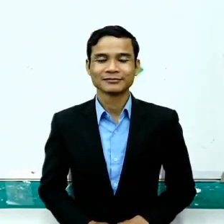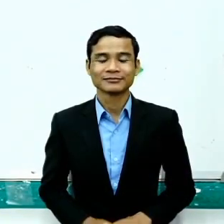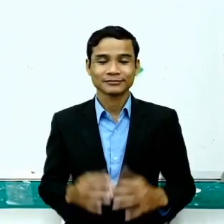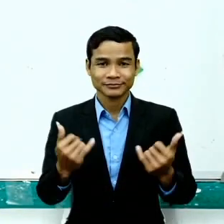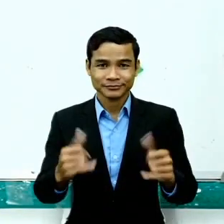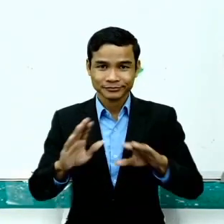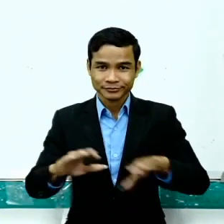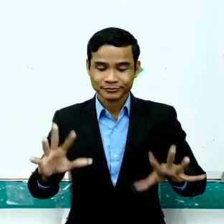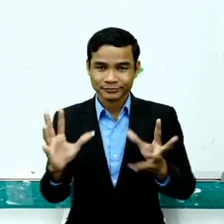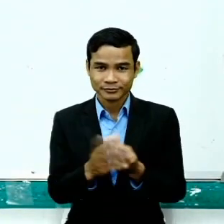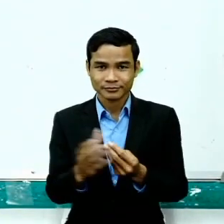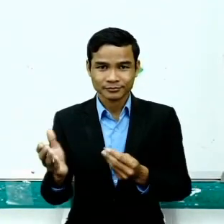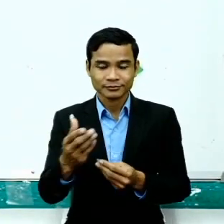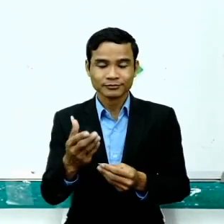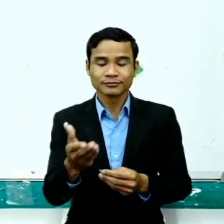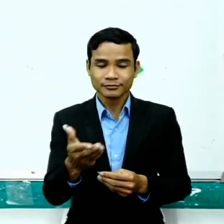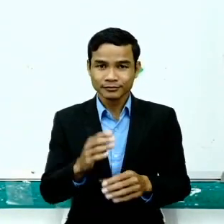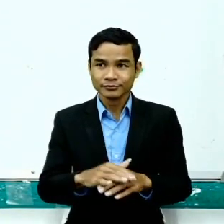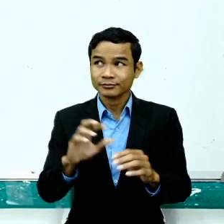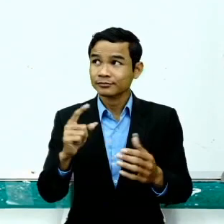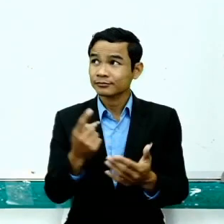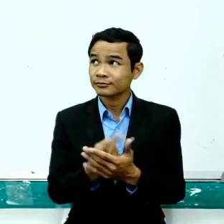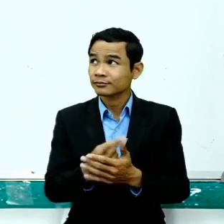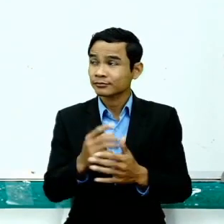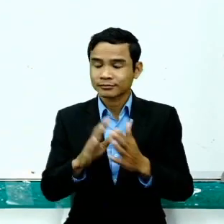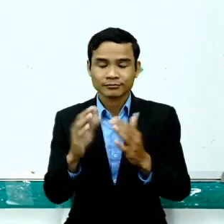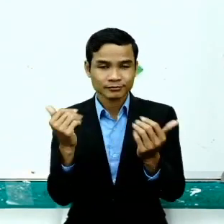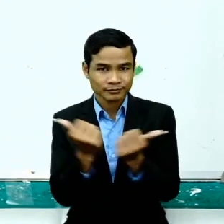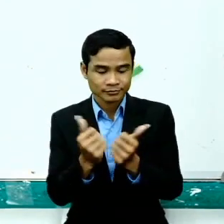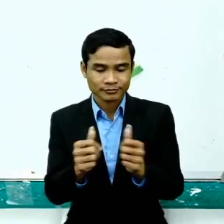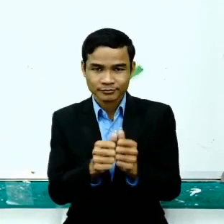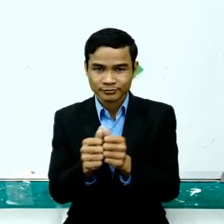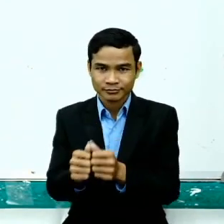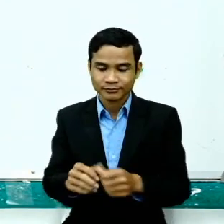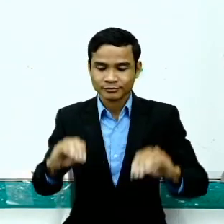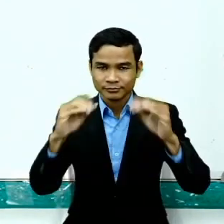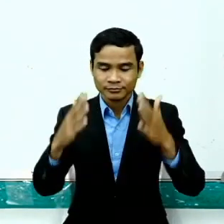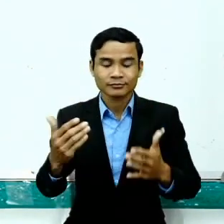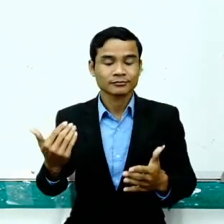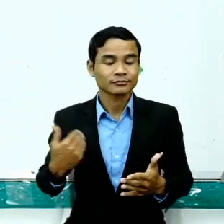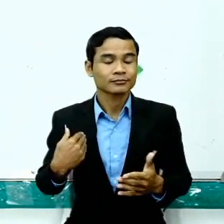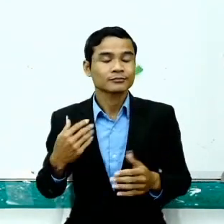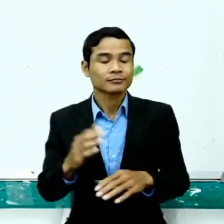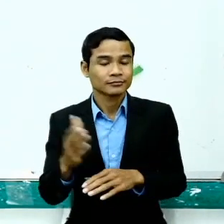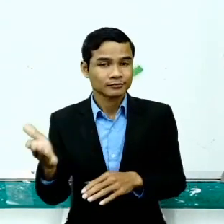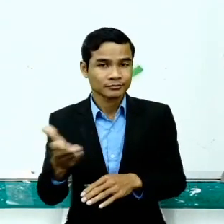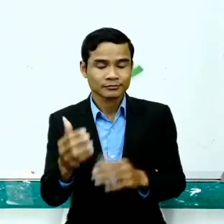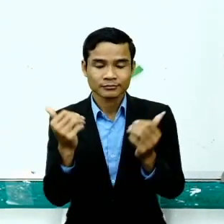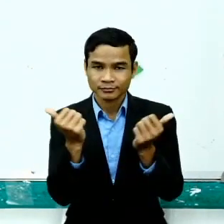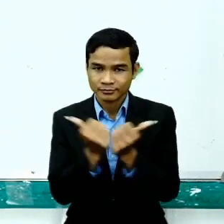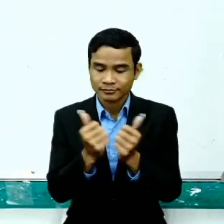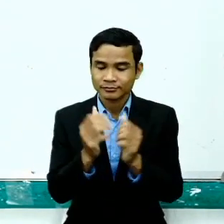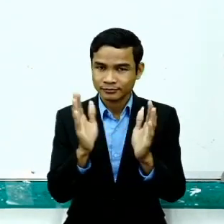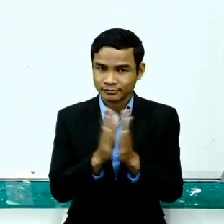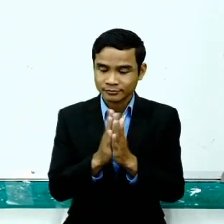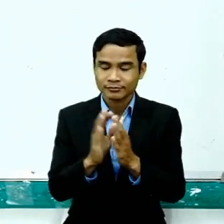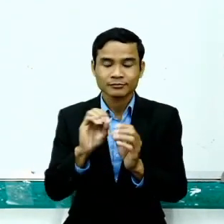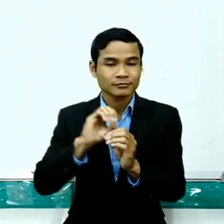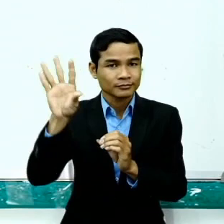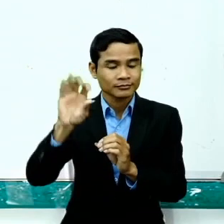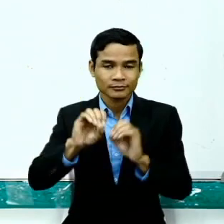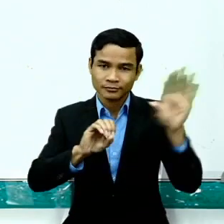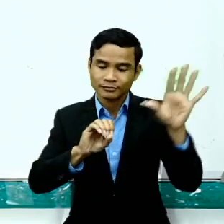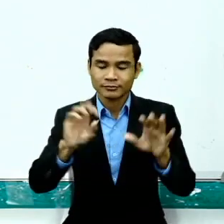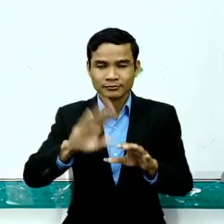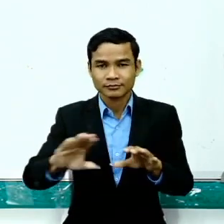chà lá con từng ạc nế chà con chô rùm lì là bài nha con chà ngày nay cha nẹ cà rú nâng dụ là bài chà tẹt đây cầm trời